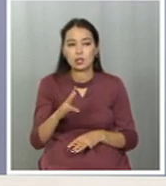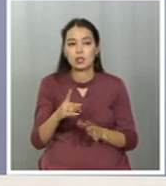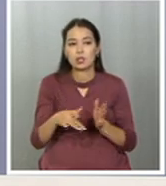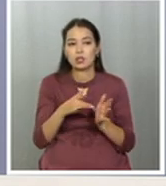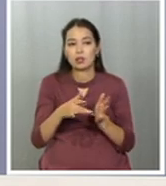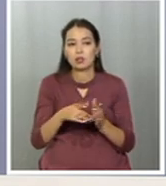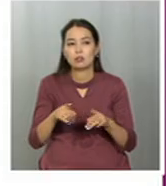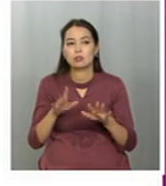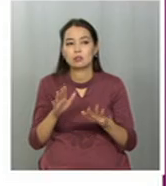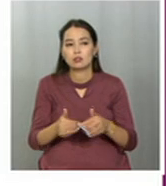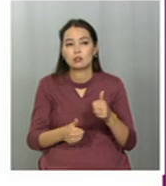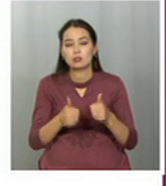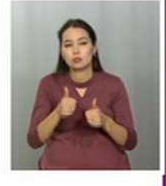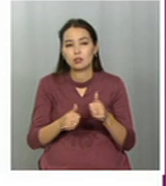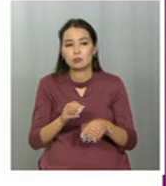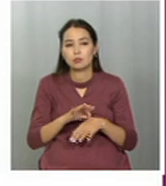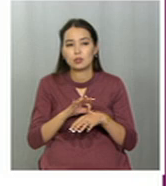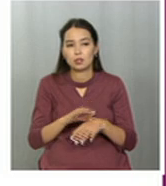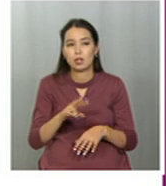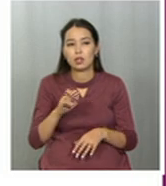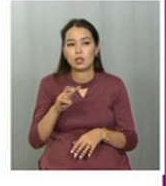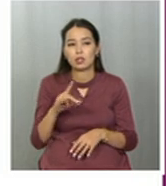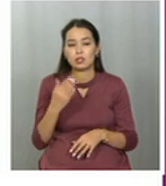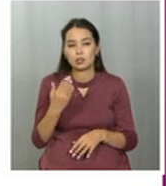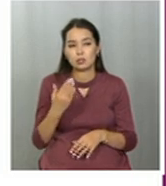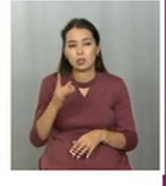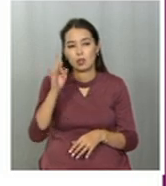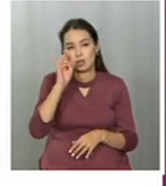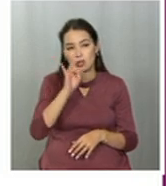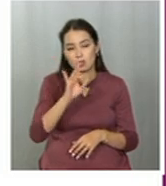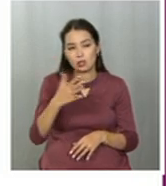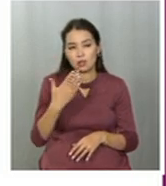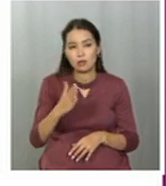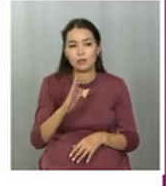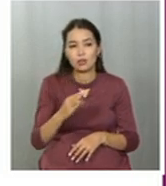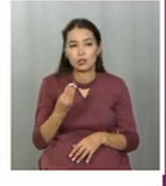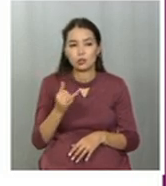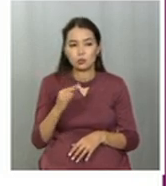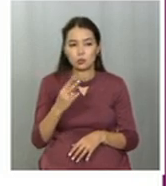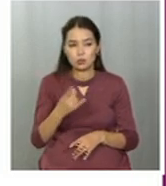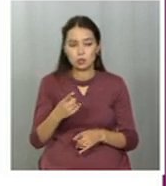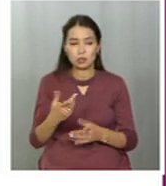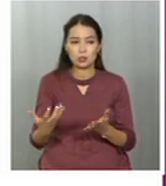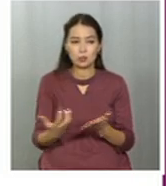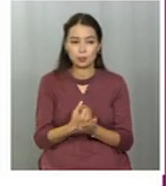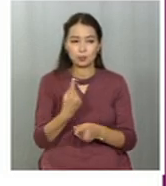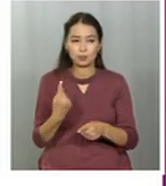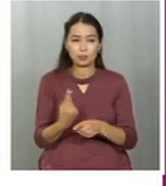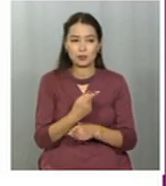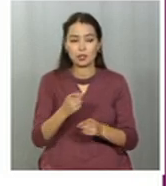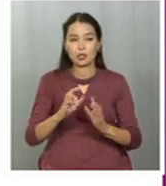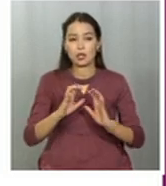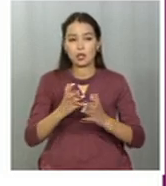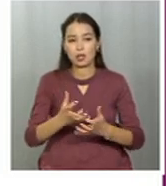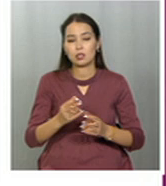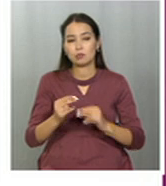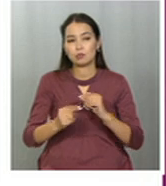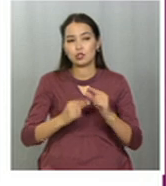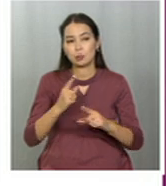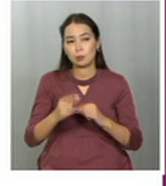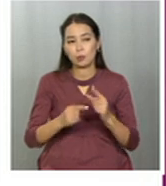өткен жарыста латыштың атақты балуаны Вейланд Шульцті жеңіп, бірінші рет әлем чемпионы